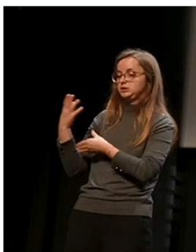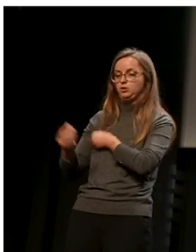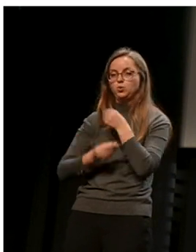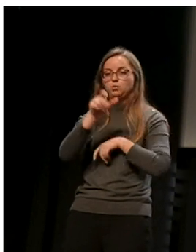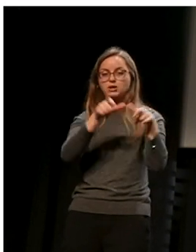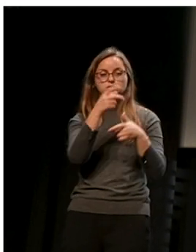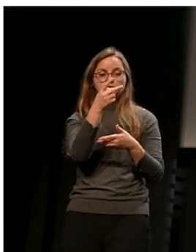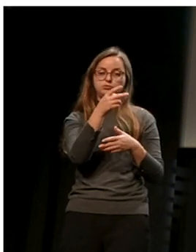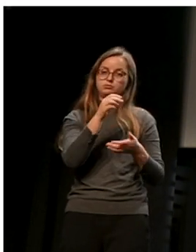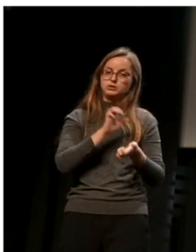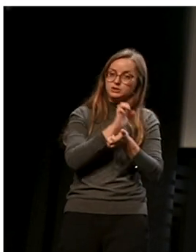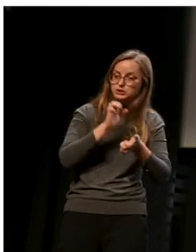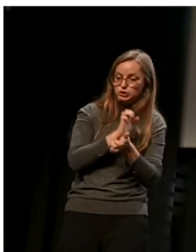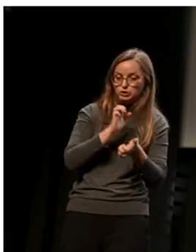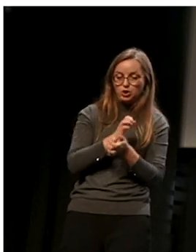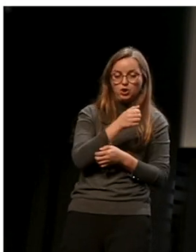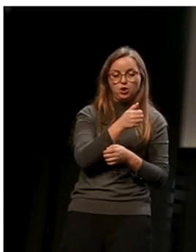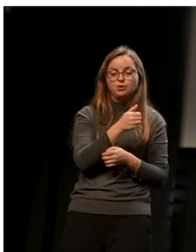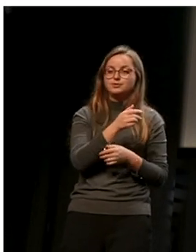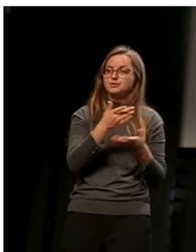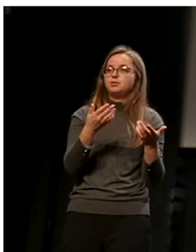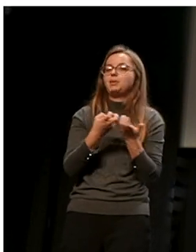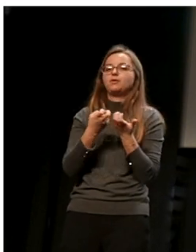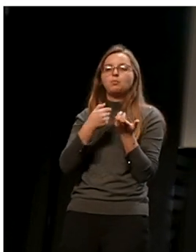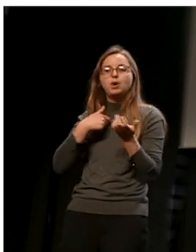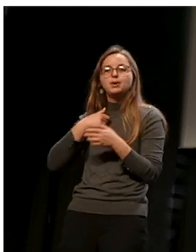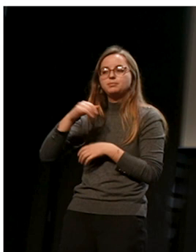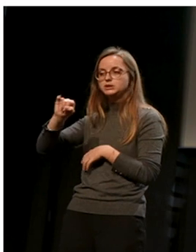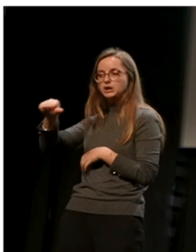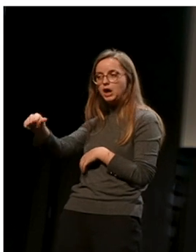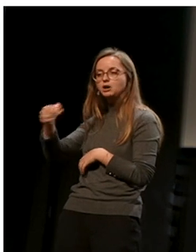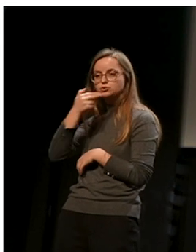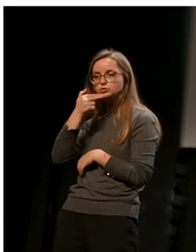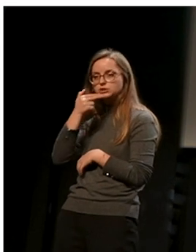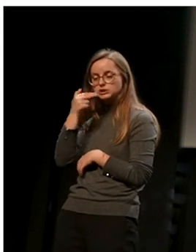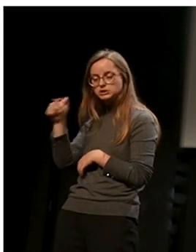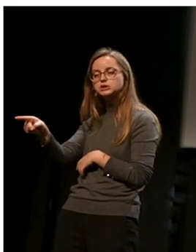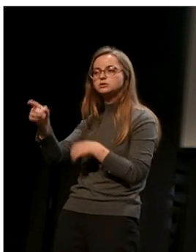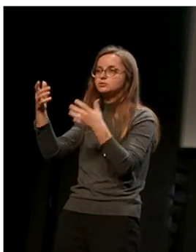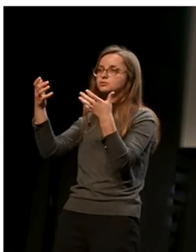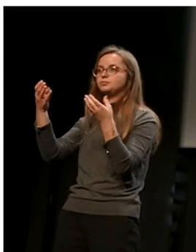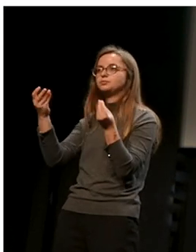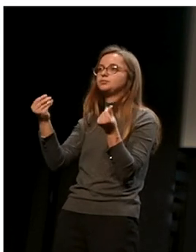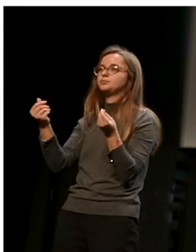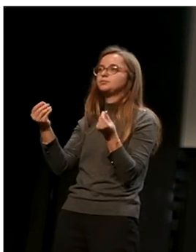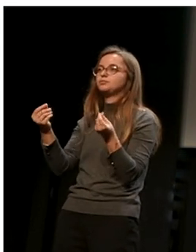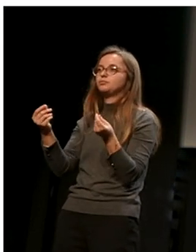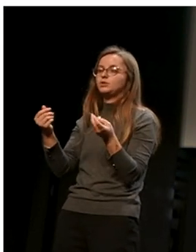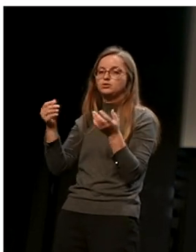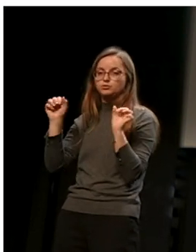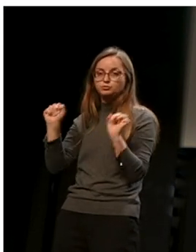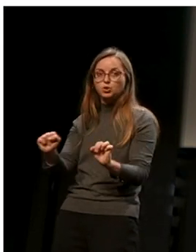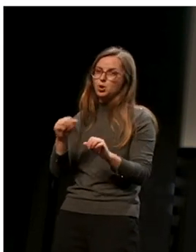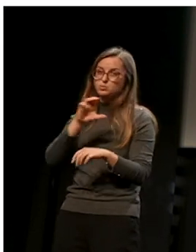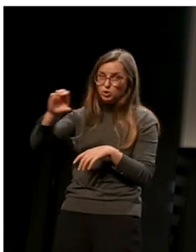notre niveau d'exigence qui va nous faire pousser. Moi, quand j'utilise Midjourney pour arriver à publier une image que après je vais repasser dans Photoshop, j'en publie 100, 200